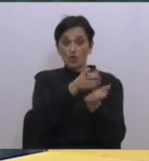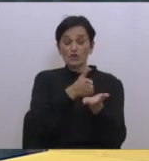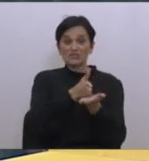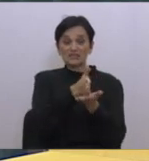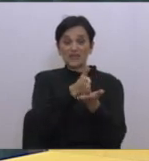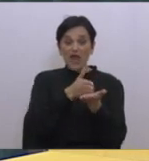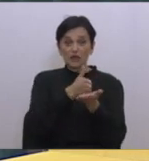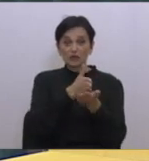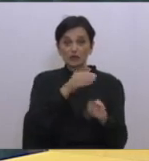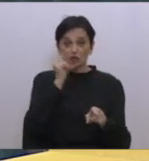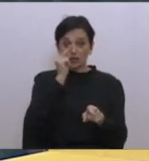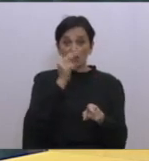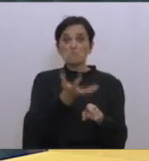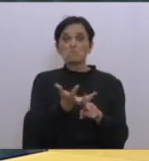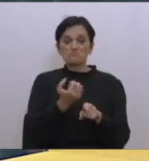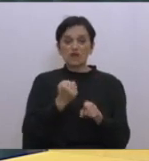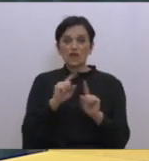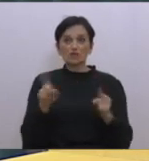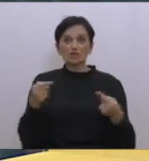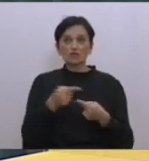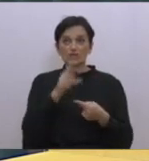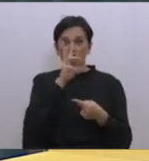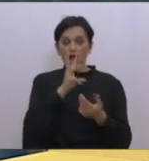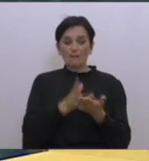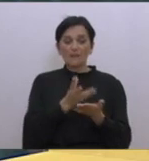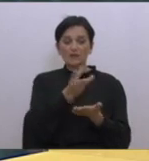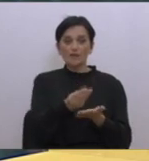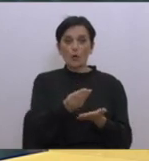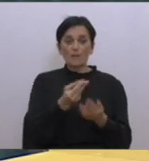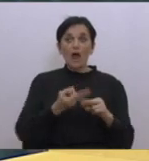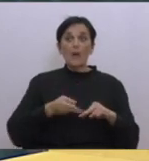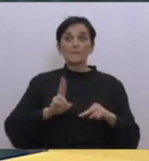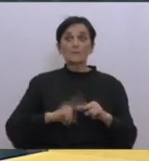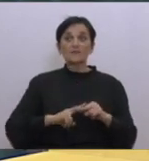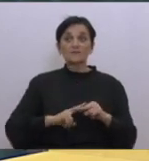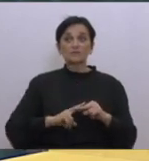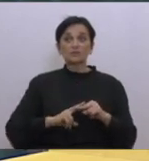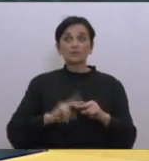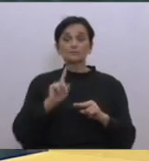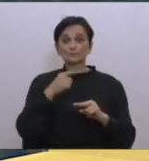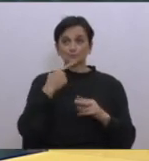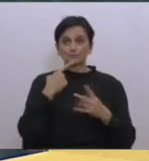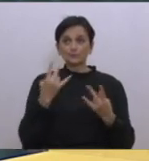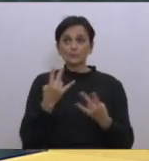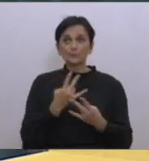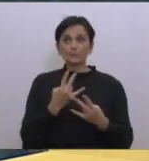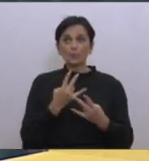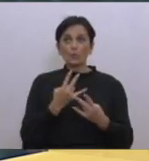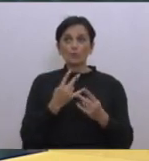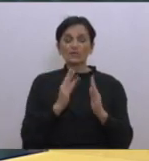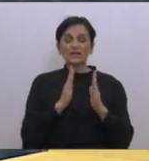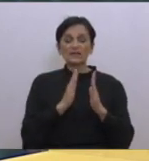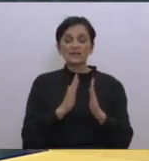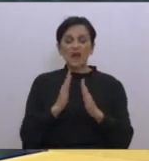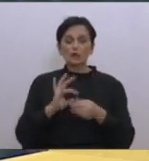გაივლის, მიიღებს შესაბამის ანაზღაურებას. ამისთვის, რა თქმა უნდა, განსაზღვრული